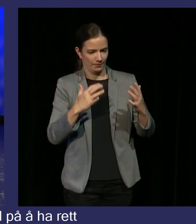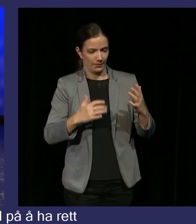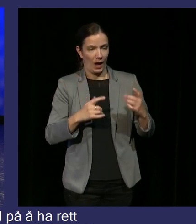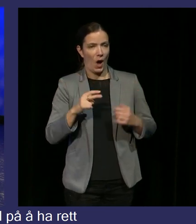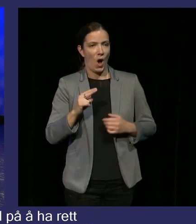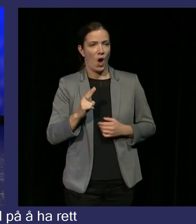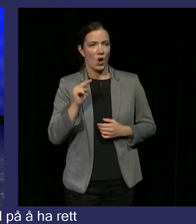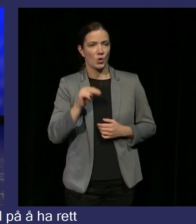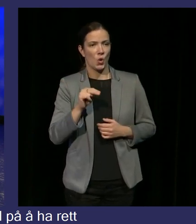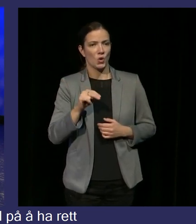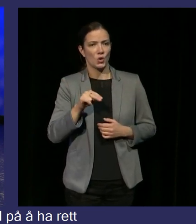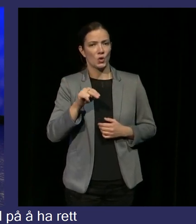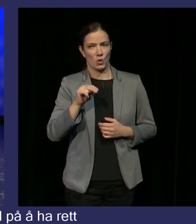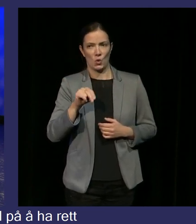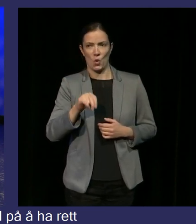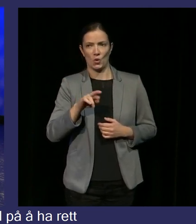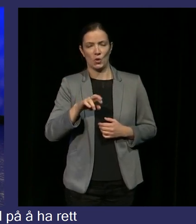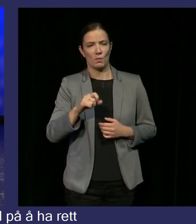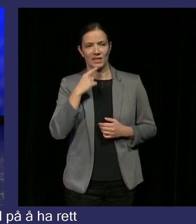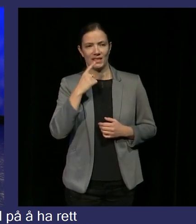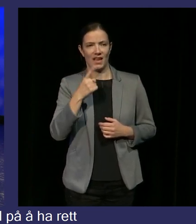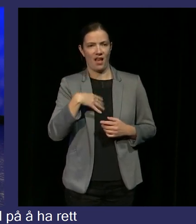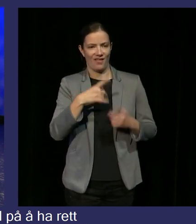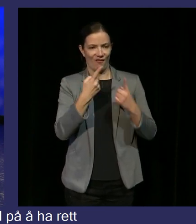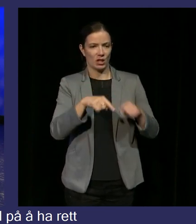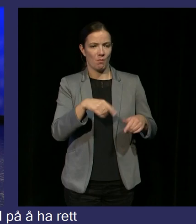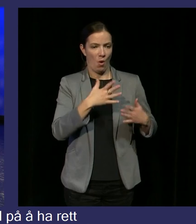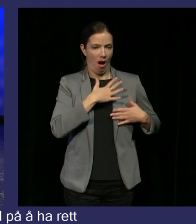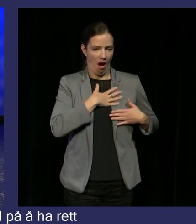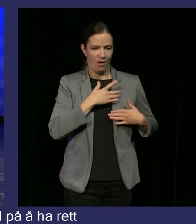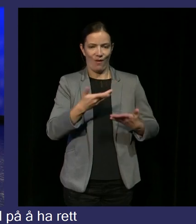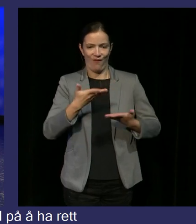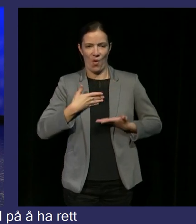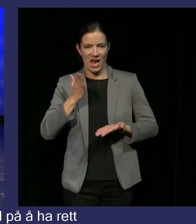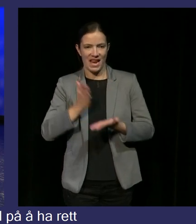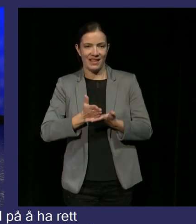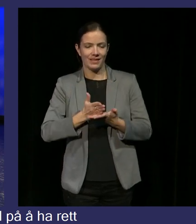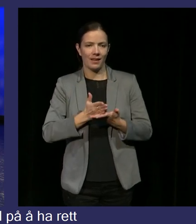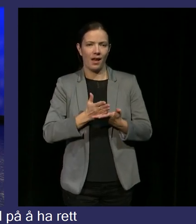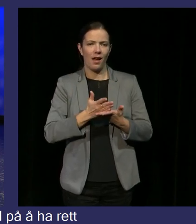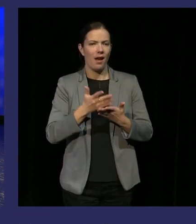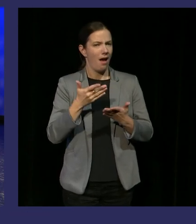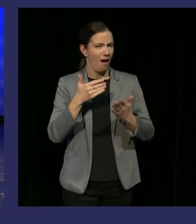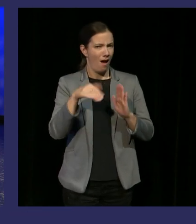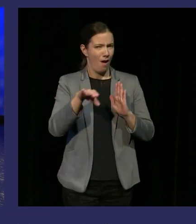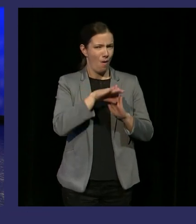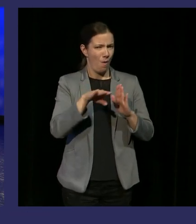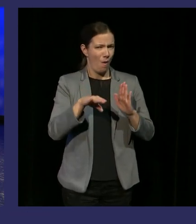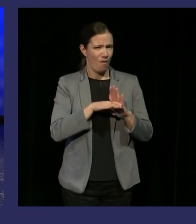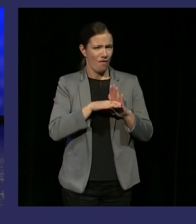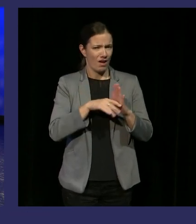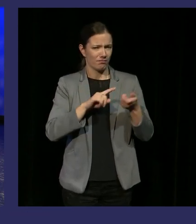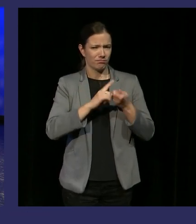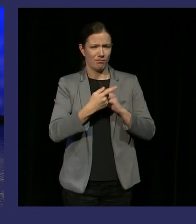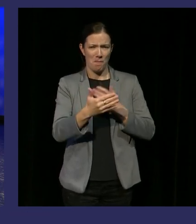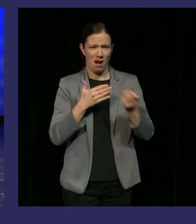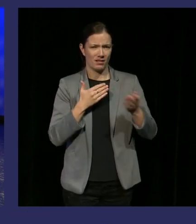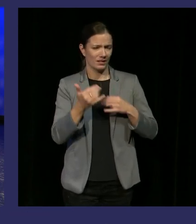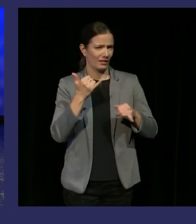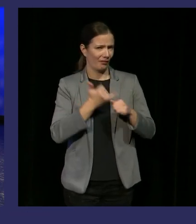Nordrum si her at det forskjell på harett og forrett. Hvordan fungerer lovverket i praksis her for